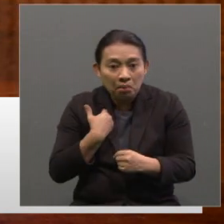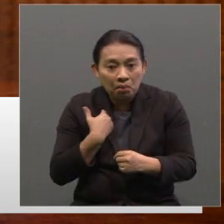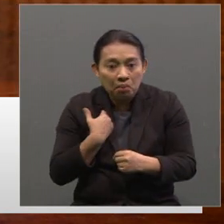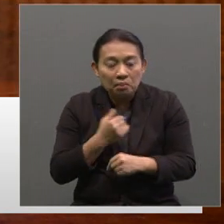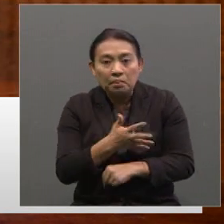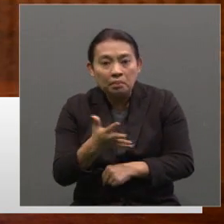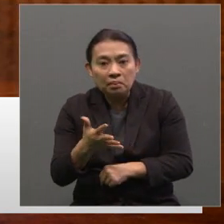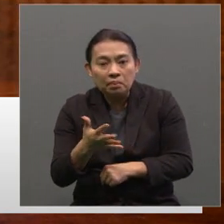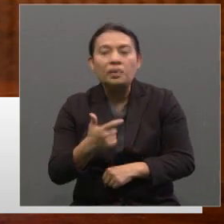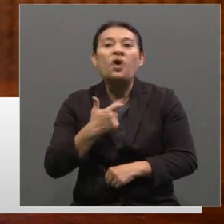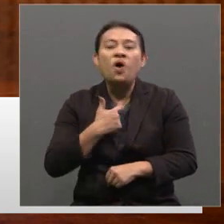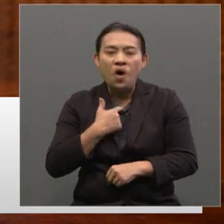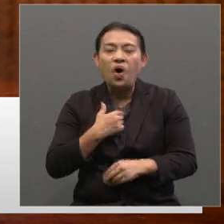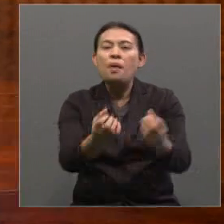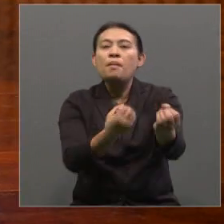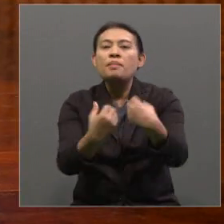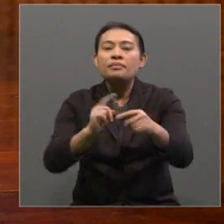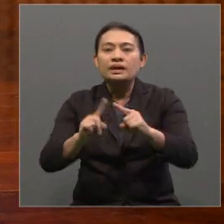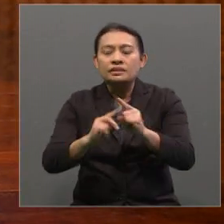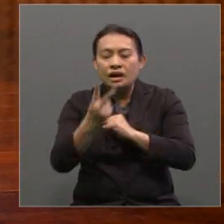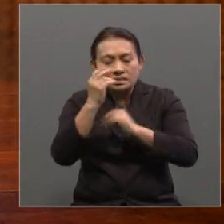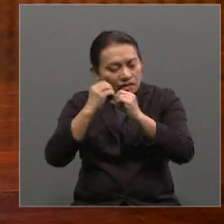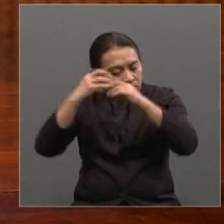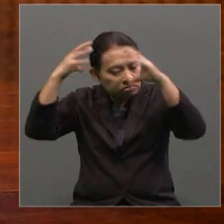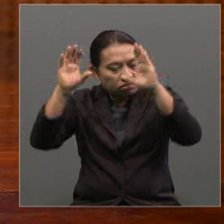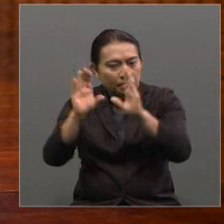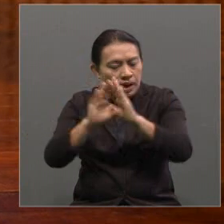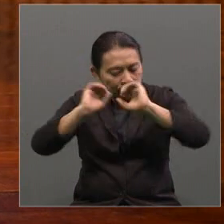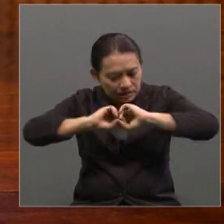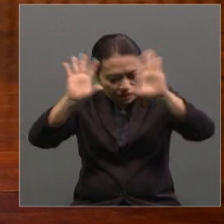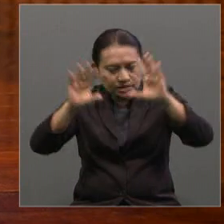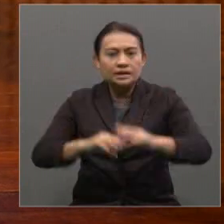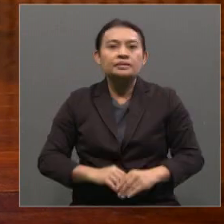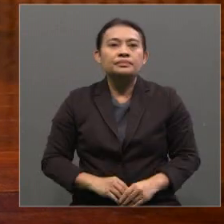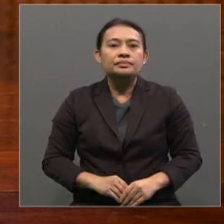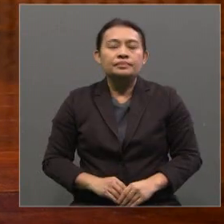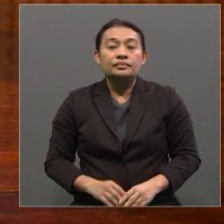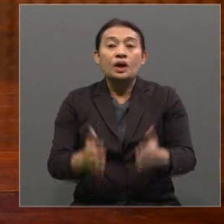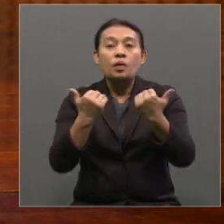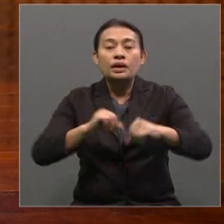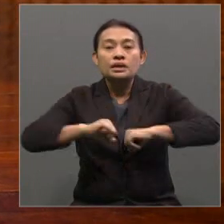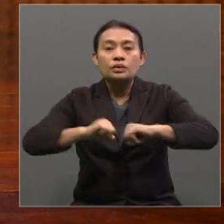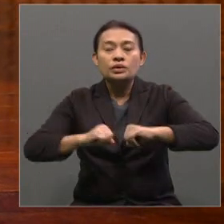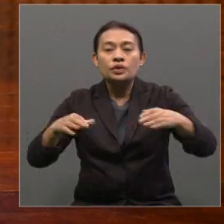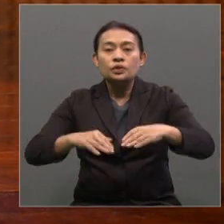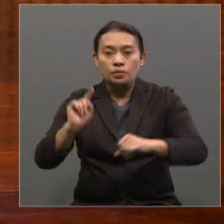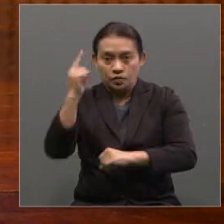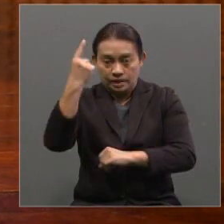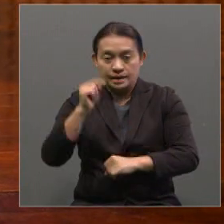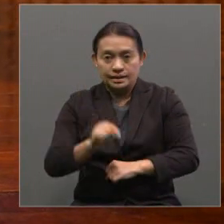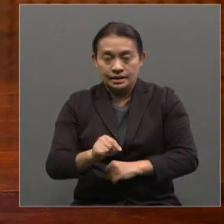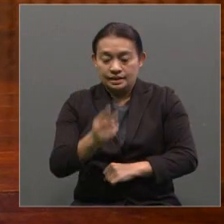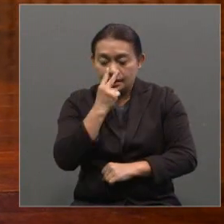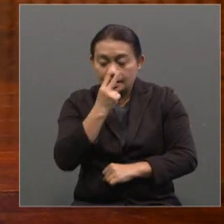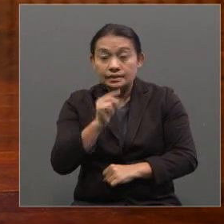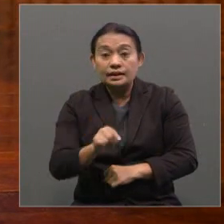มุมมองที่รอบด้านแล้วก็ได้เห็นภาพชัดเจนว ัน นี้อยากชวนอาจารย์มาคุย ครับได้ครับ เรื่องของเยาวชนคนรุ่นใหม ่ครับ เพราะว่าเท่าที่เห็น